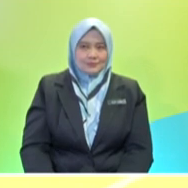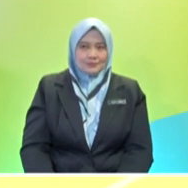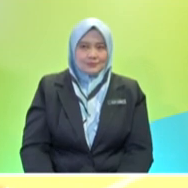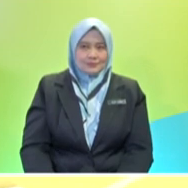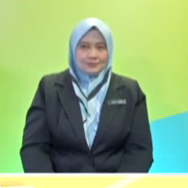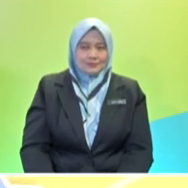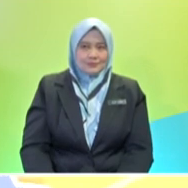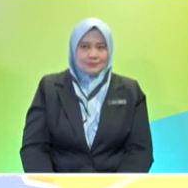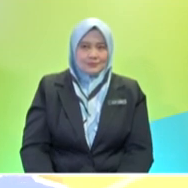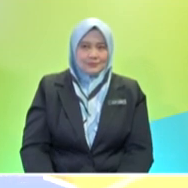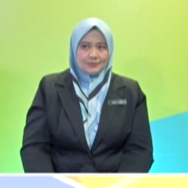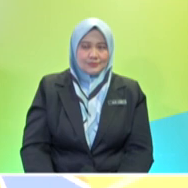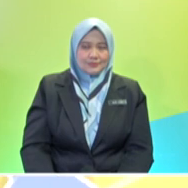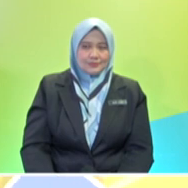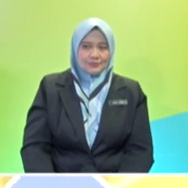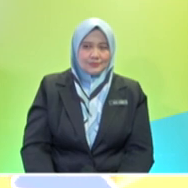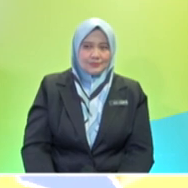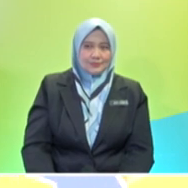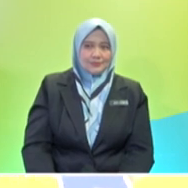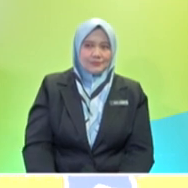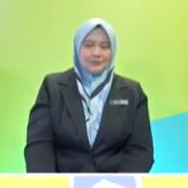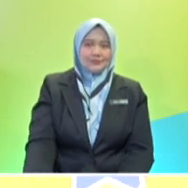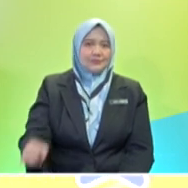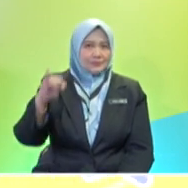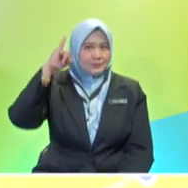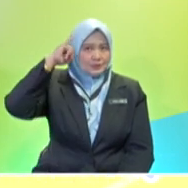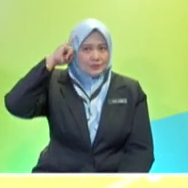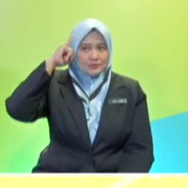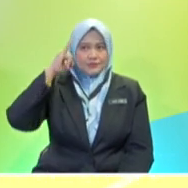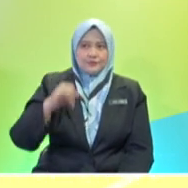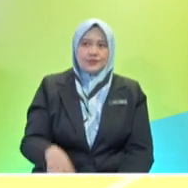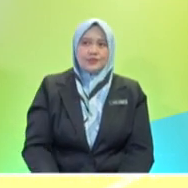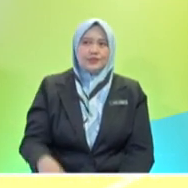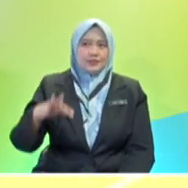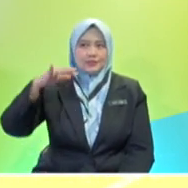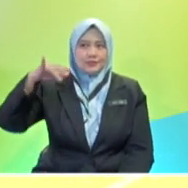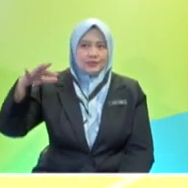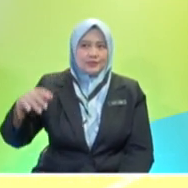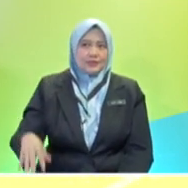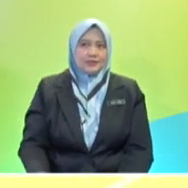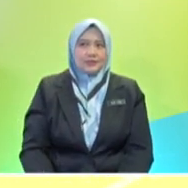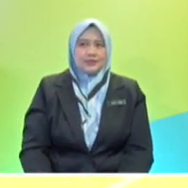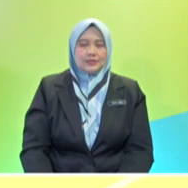lelaki handsome seorang lagi. Irfan. Ya, Irfan. Silakan eja, Irfan.